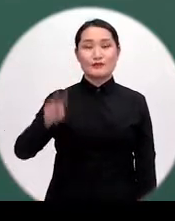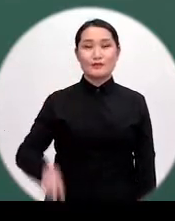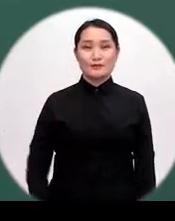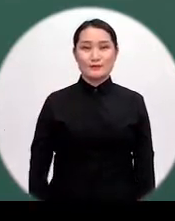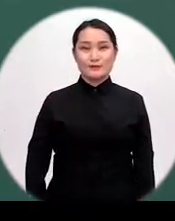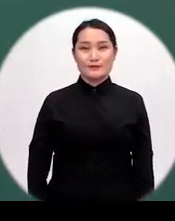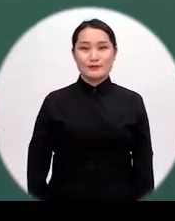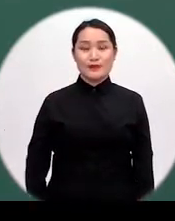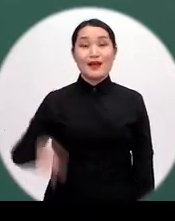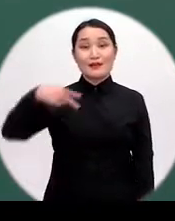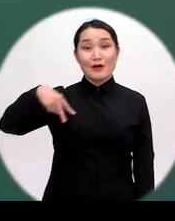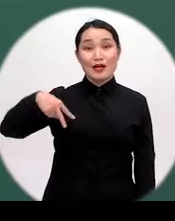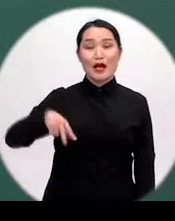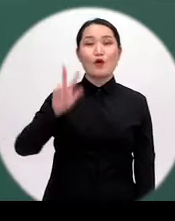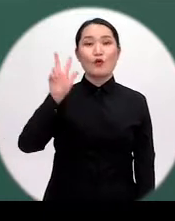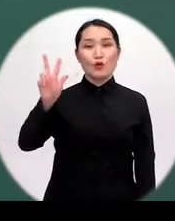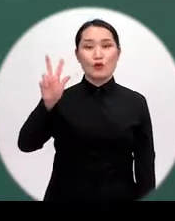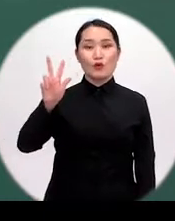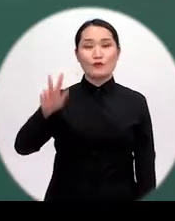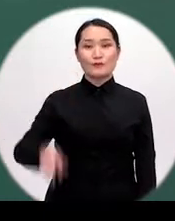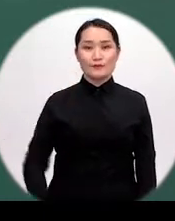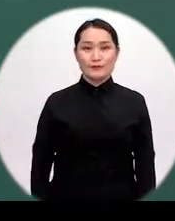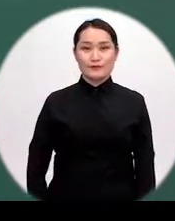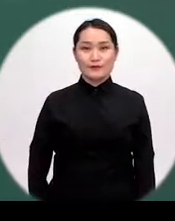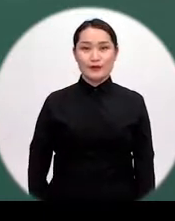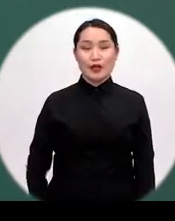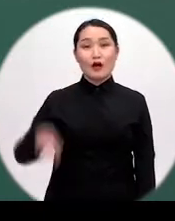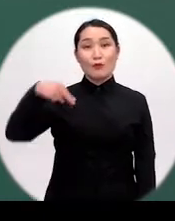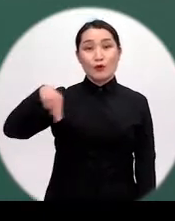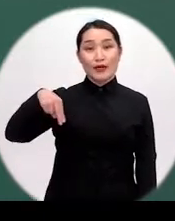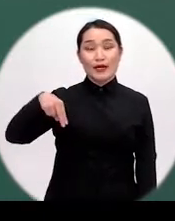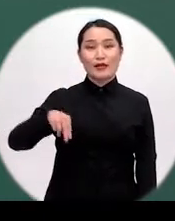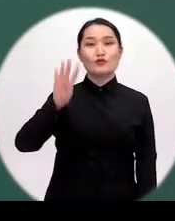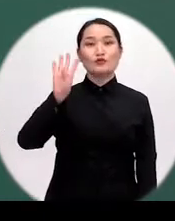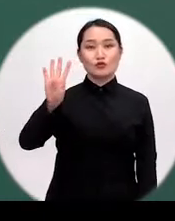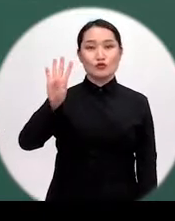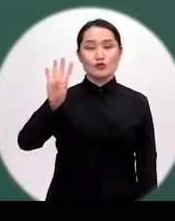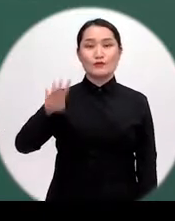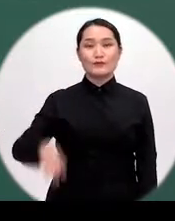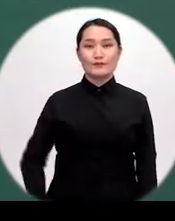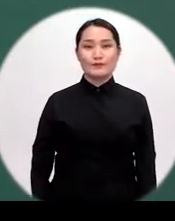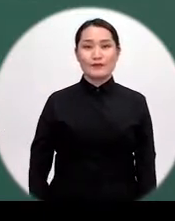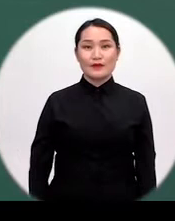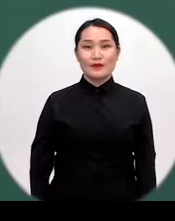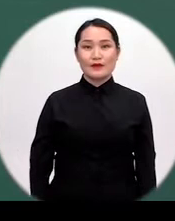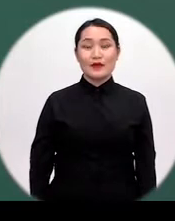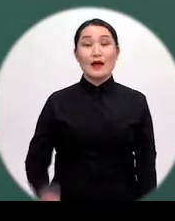2, лав гарга 3, пүрүв гарга